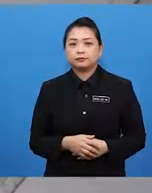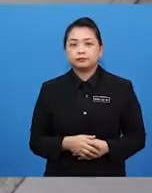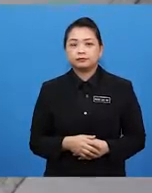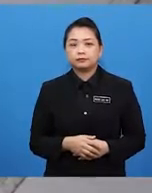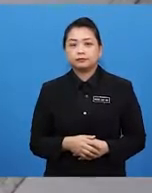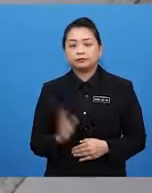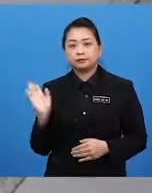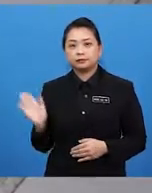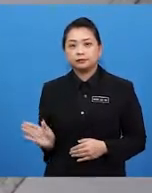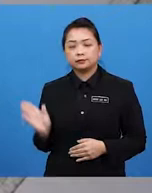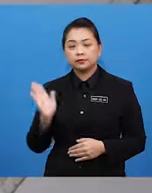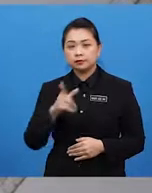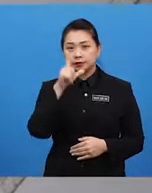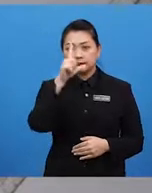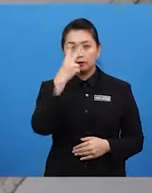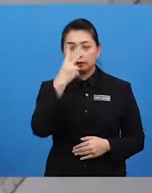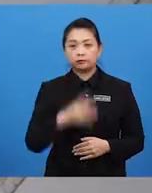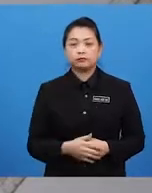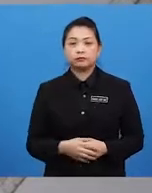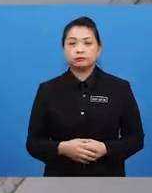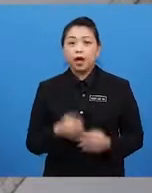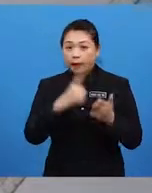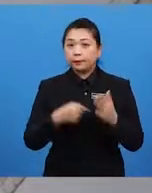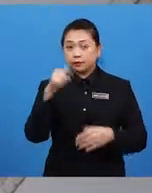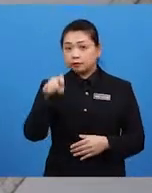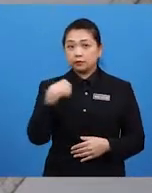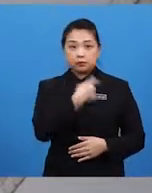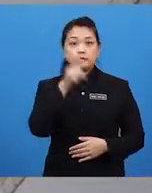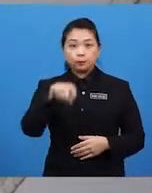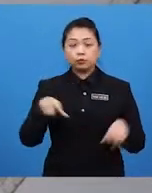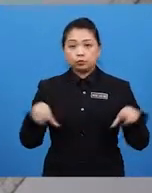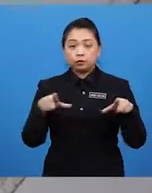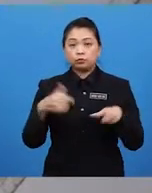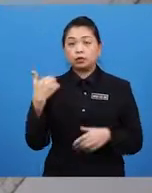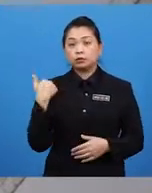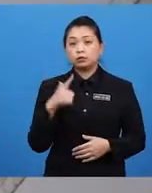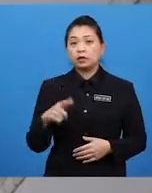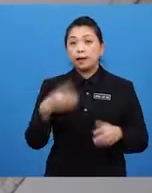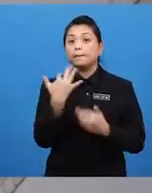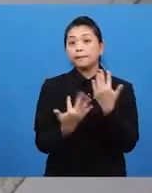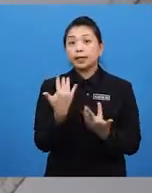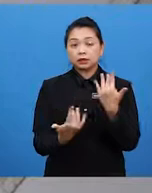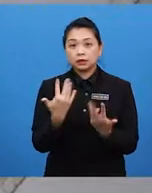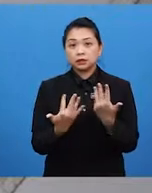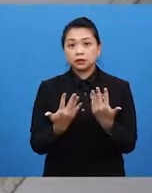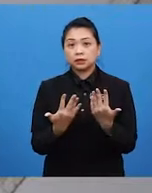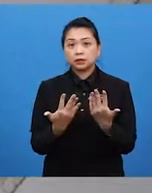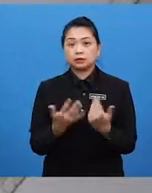Hai langkah seterusnya Apa yang perlu kita lakukan ialah Panaskan Priok